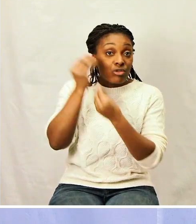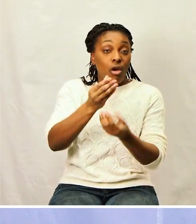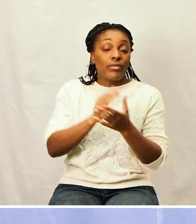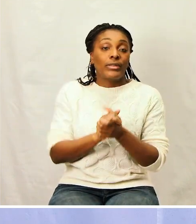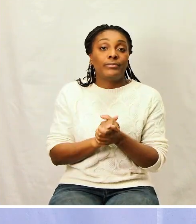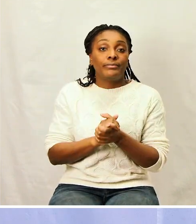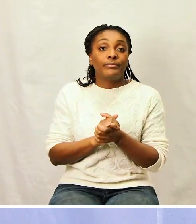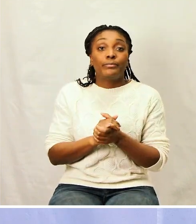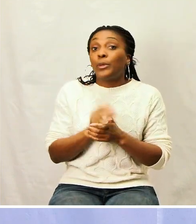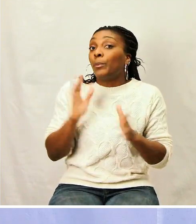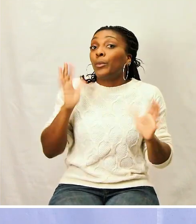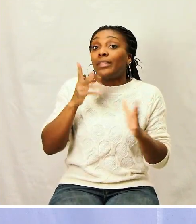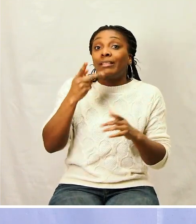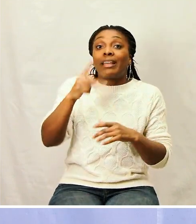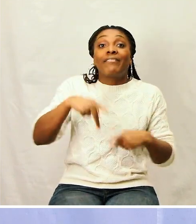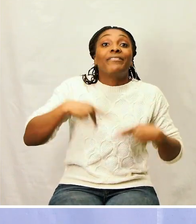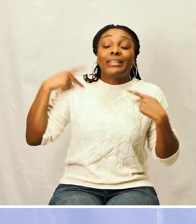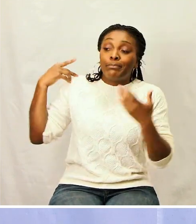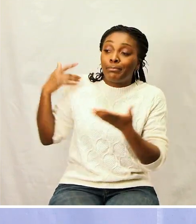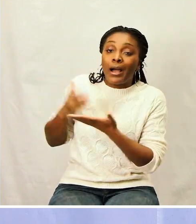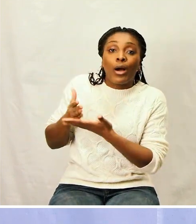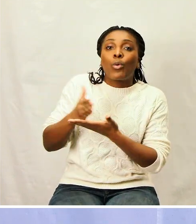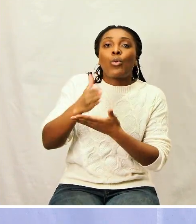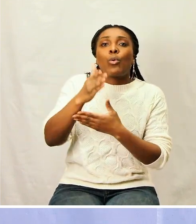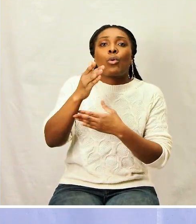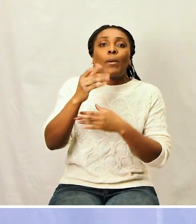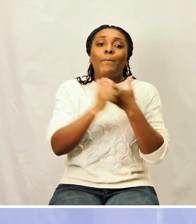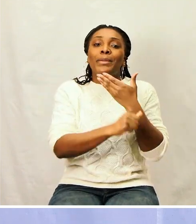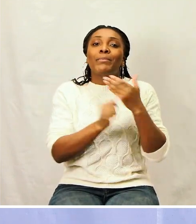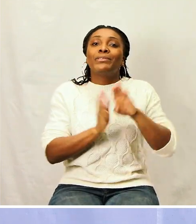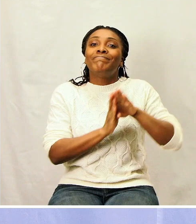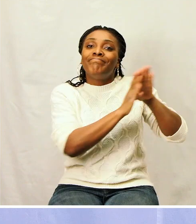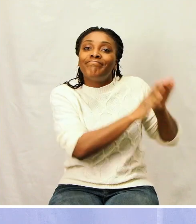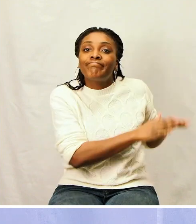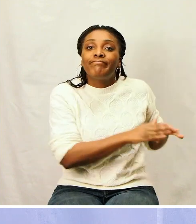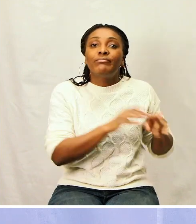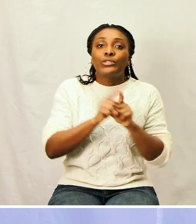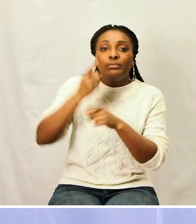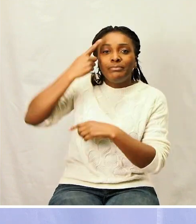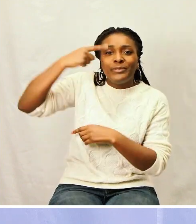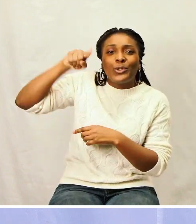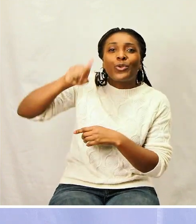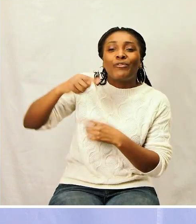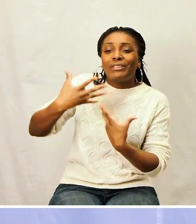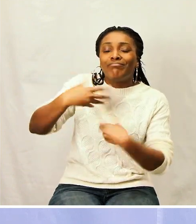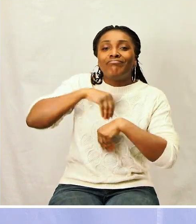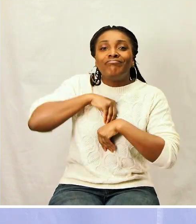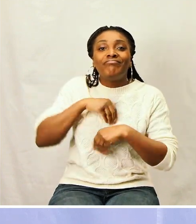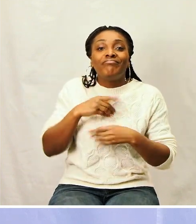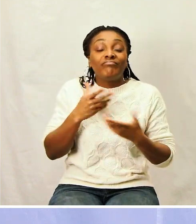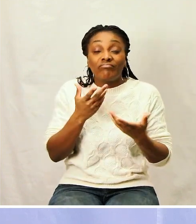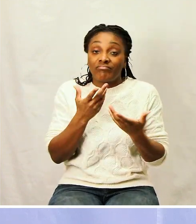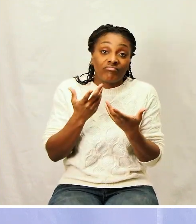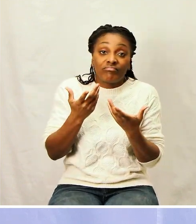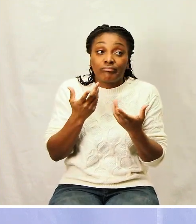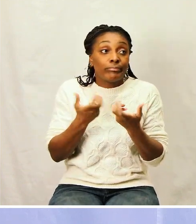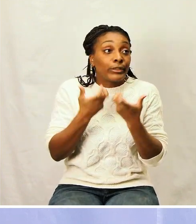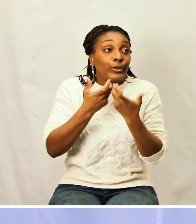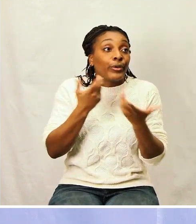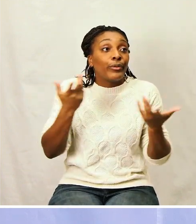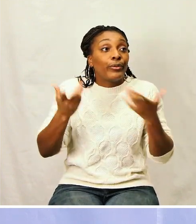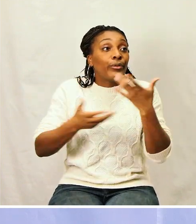intégrer des choses qui étaient carrément en dehors de la Bible et on est passé parfois par des philosophies extérieur à la Bible